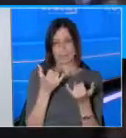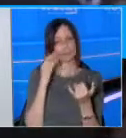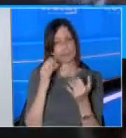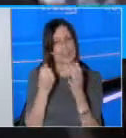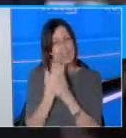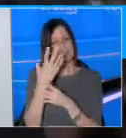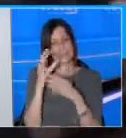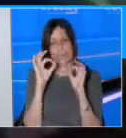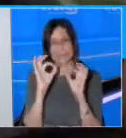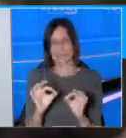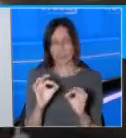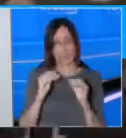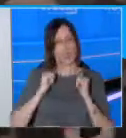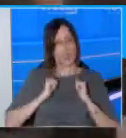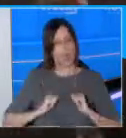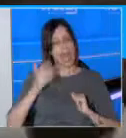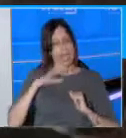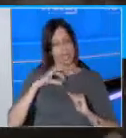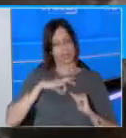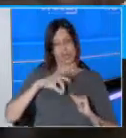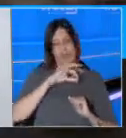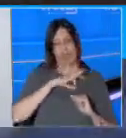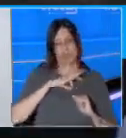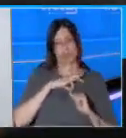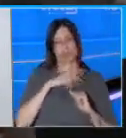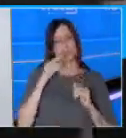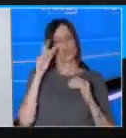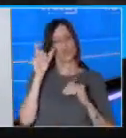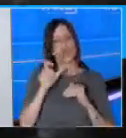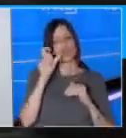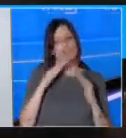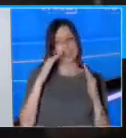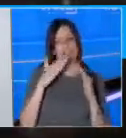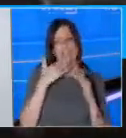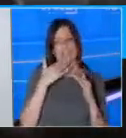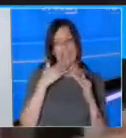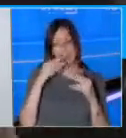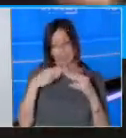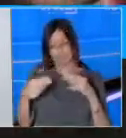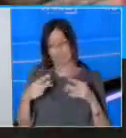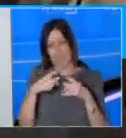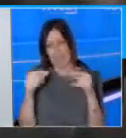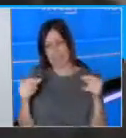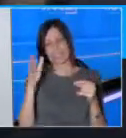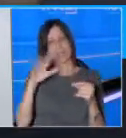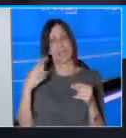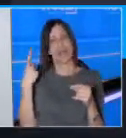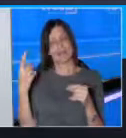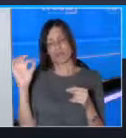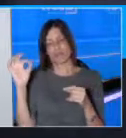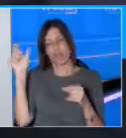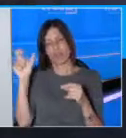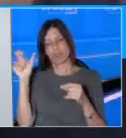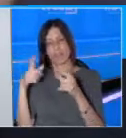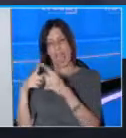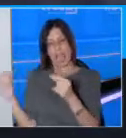לייצר מציאות נוחה גם עבורנו, תושבי ישראל הסמוכים לרצועת עזה, וגם עבור תושבי עזה עצמם. לאורך